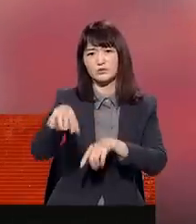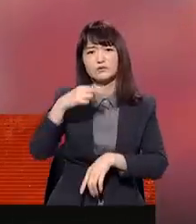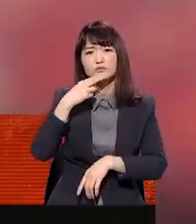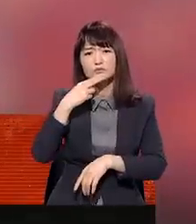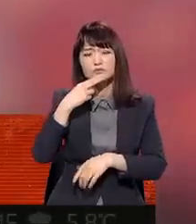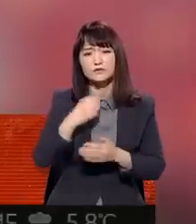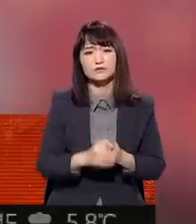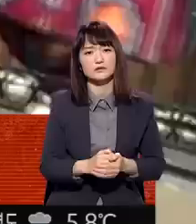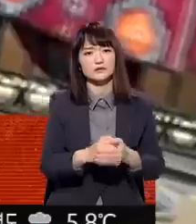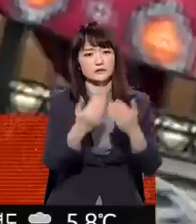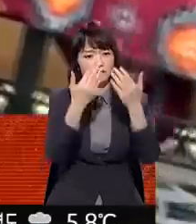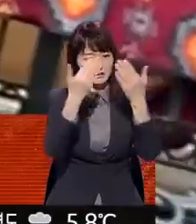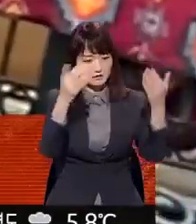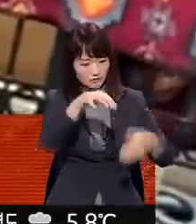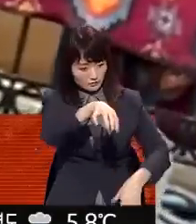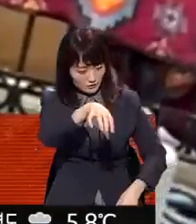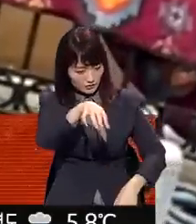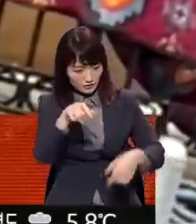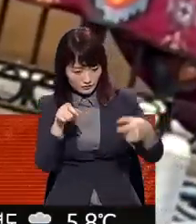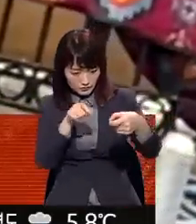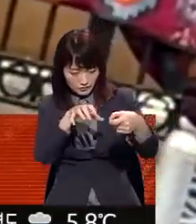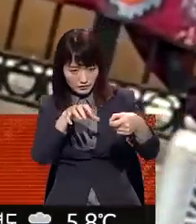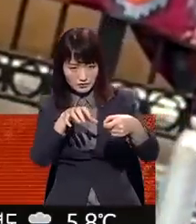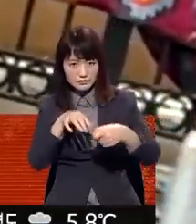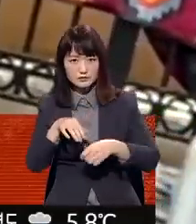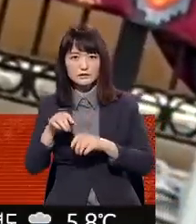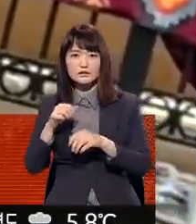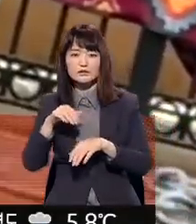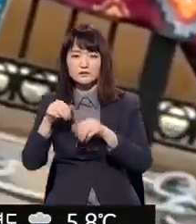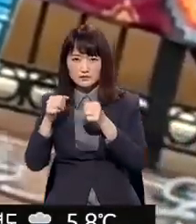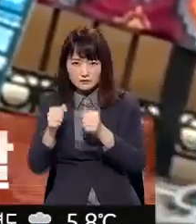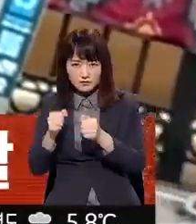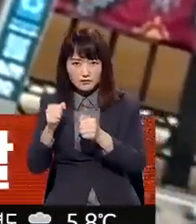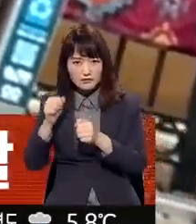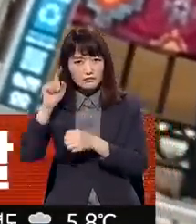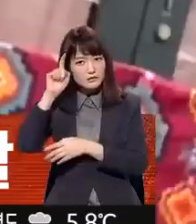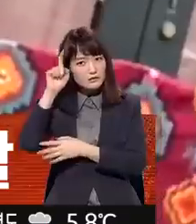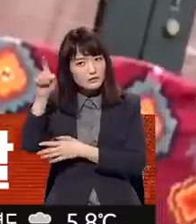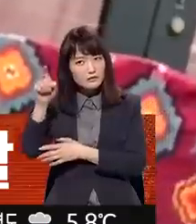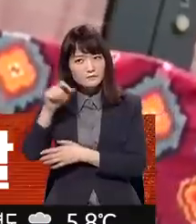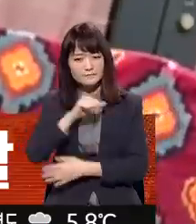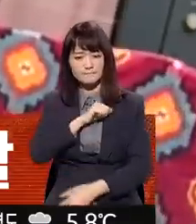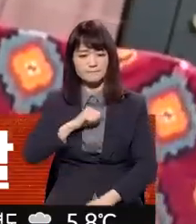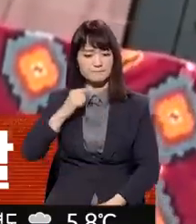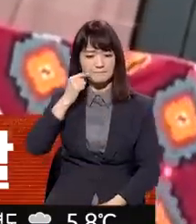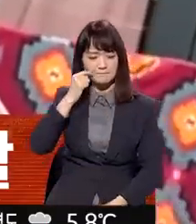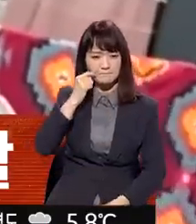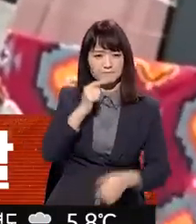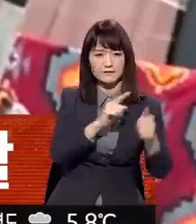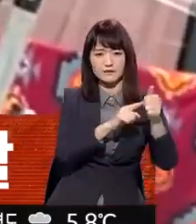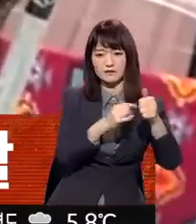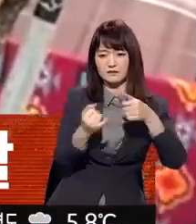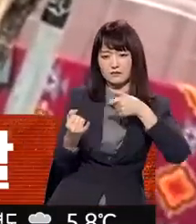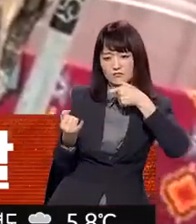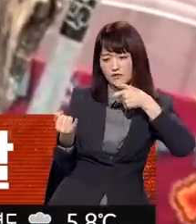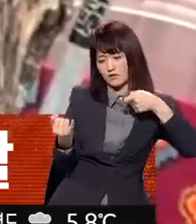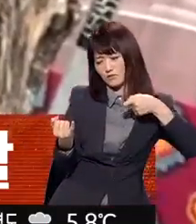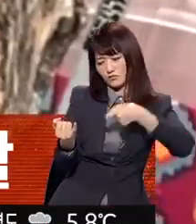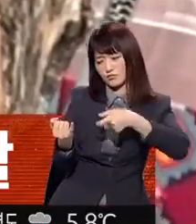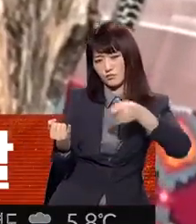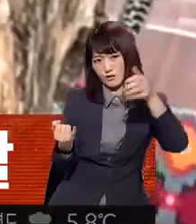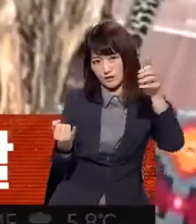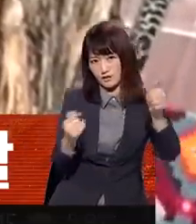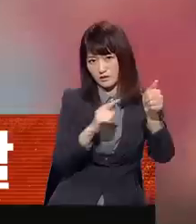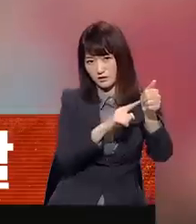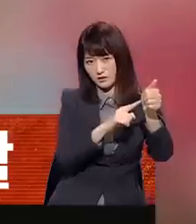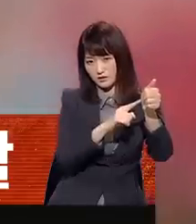한 갤러리 앞에서 열흘 동안 지냈고 이를 참지 못하고 물을 뿌린 남성은 바로 이 갤러리의 주인이었던 것입니다.